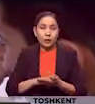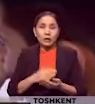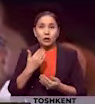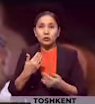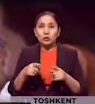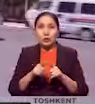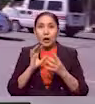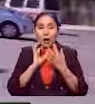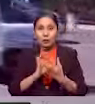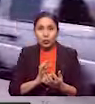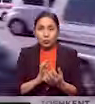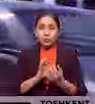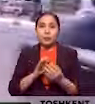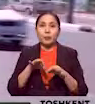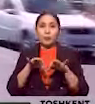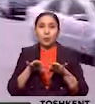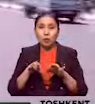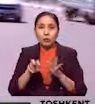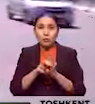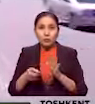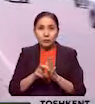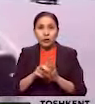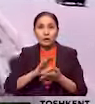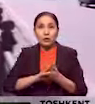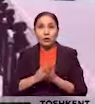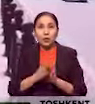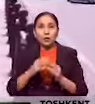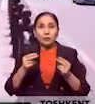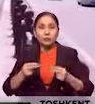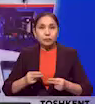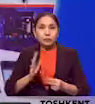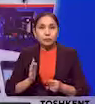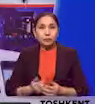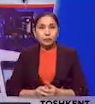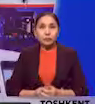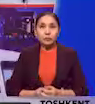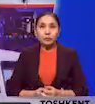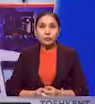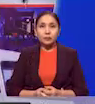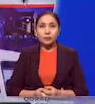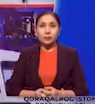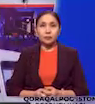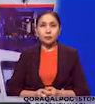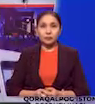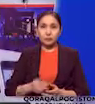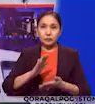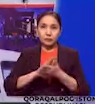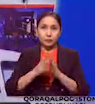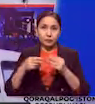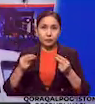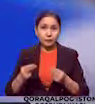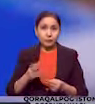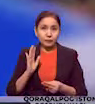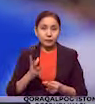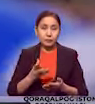Shuningdek, avtobuslarda yo'lovchi tashish xizmati brutto shartnomasi asosida tashkil etiladi. Spiller menlerimizki brutto shartnoma tikanda pul